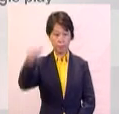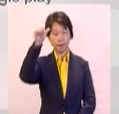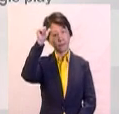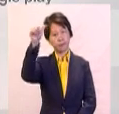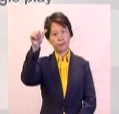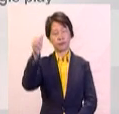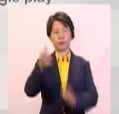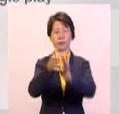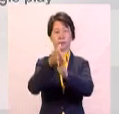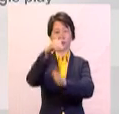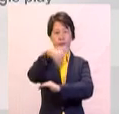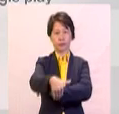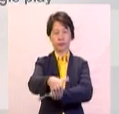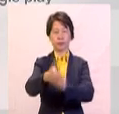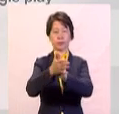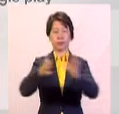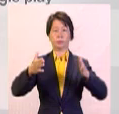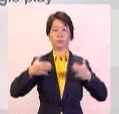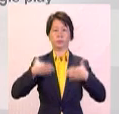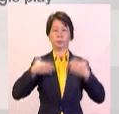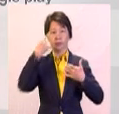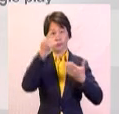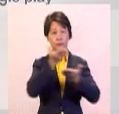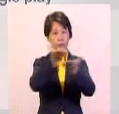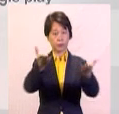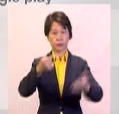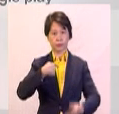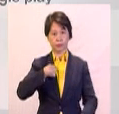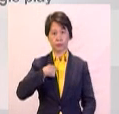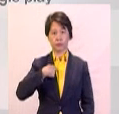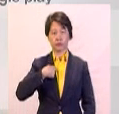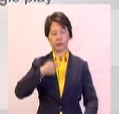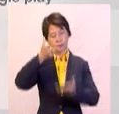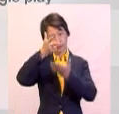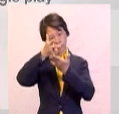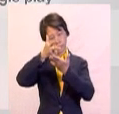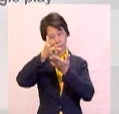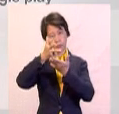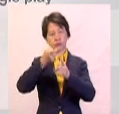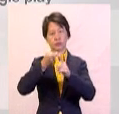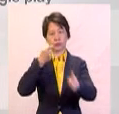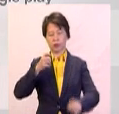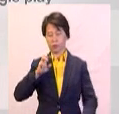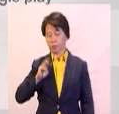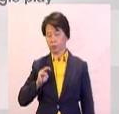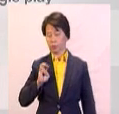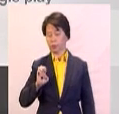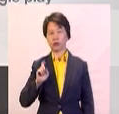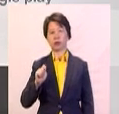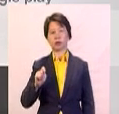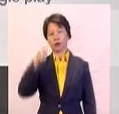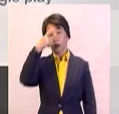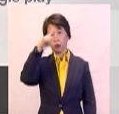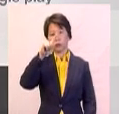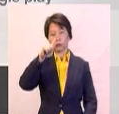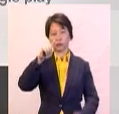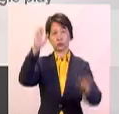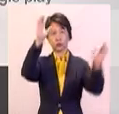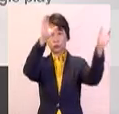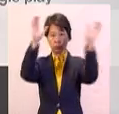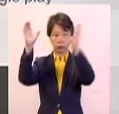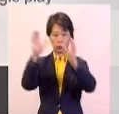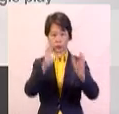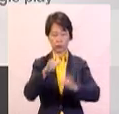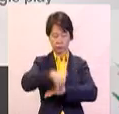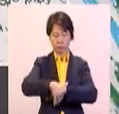Assalamualaikum, selamat malam dan salam sejahtera kepada semua penonton. Sama saya Farah Halim bersiaran secara langsung dari Jabatan Meteorologi Malaysia untuk perkembangan cuaca